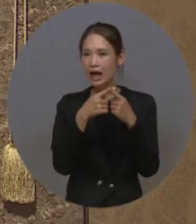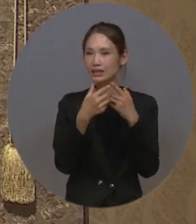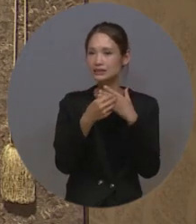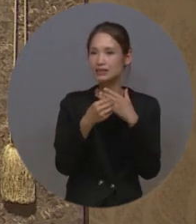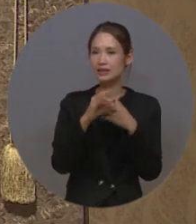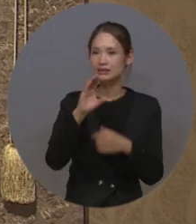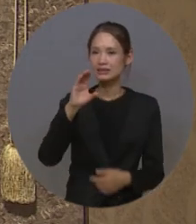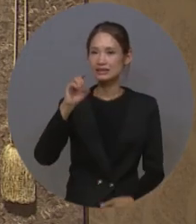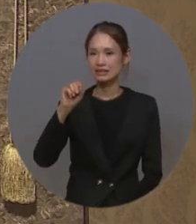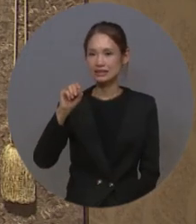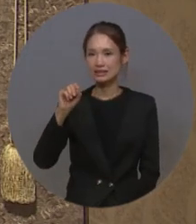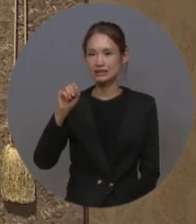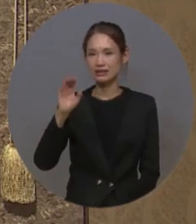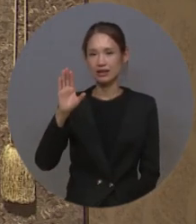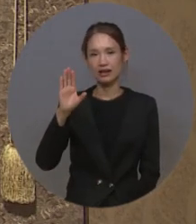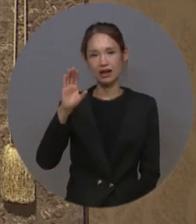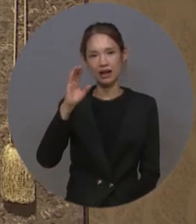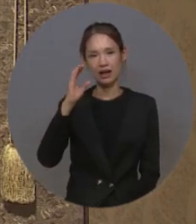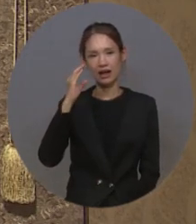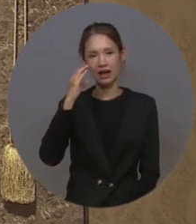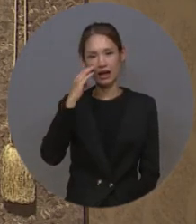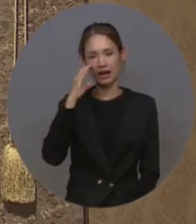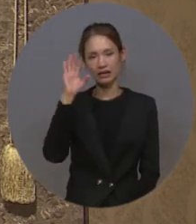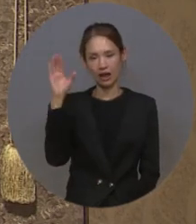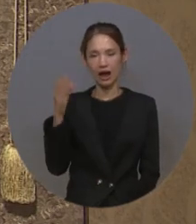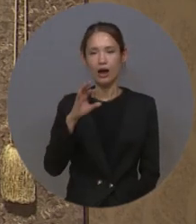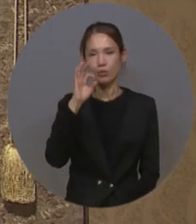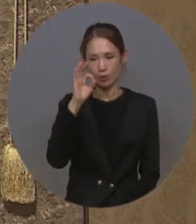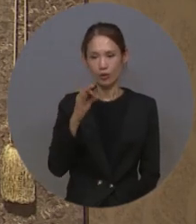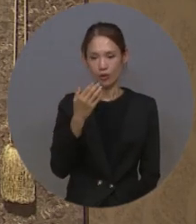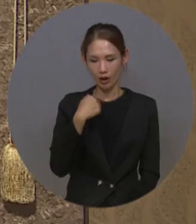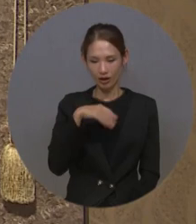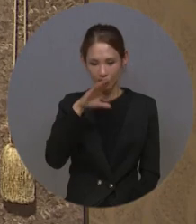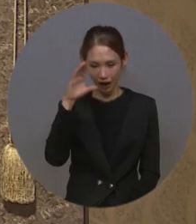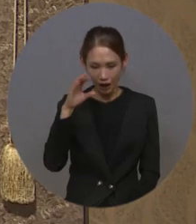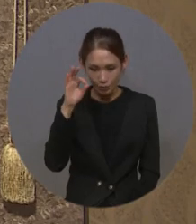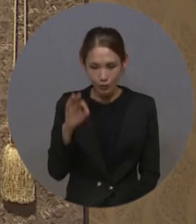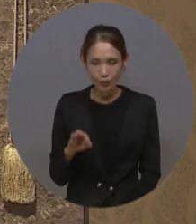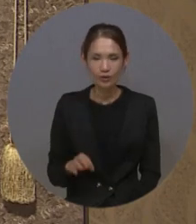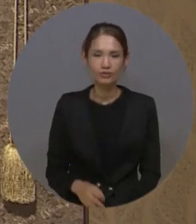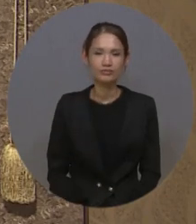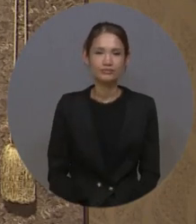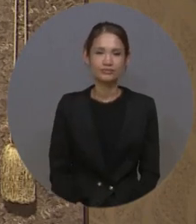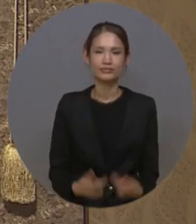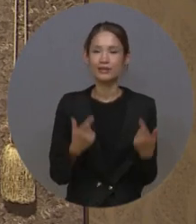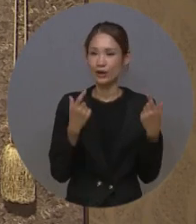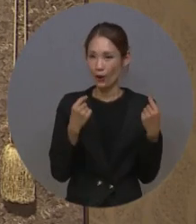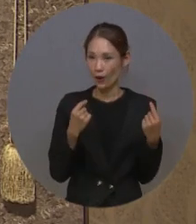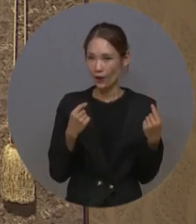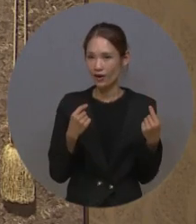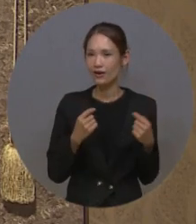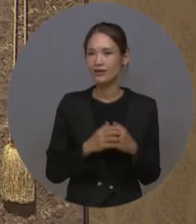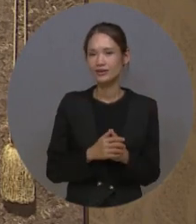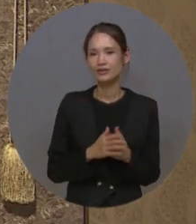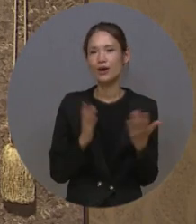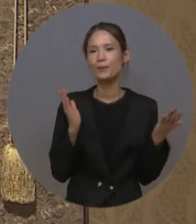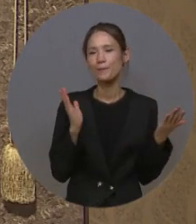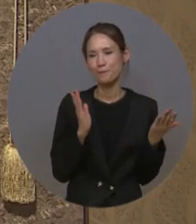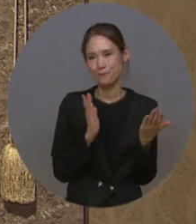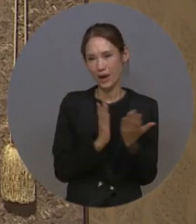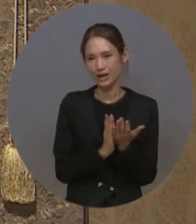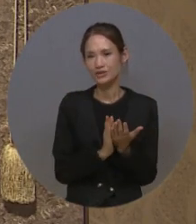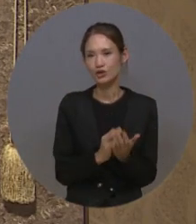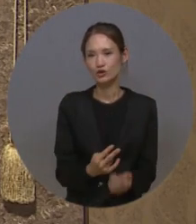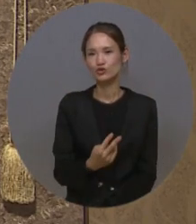이런 거 안 찍고도 다 보여요. 보면 다 보여요. 네. 그렇게 해서 거기에 맞춰서